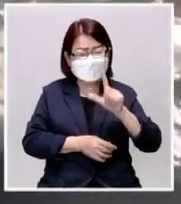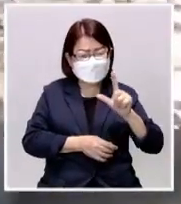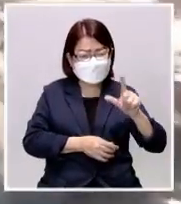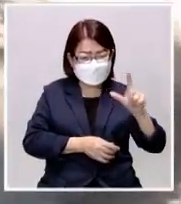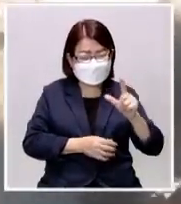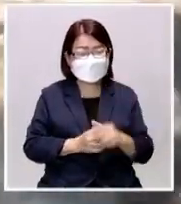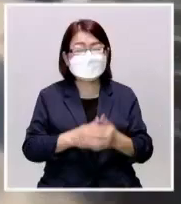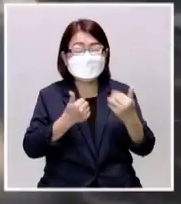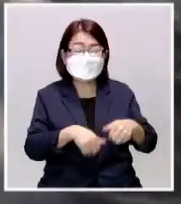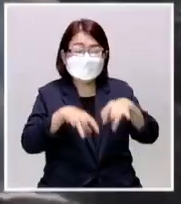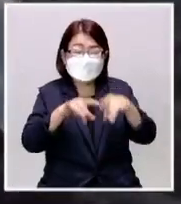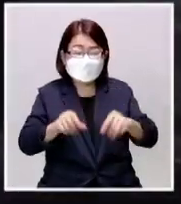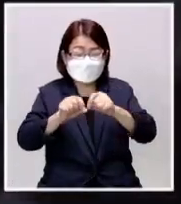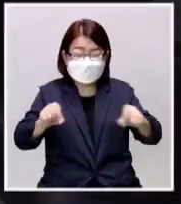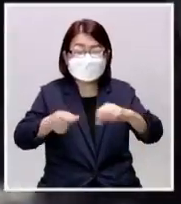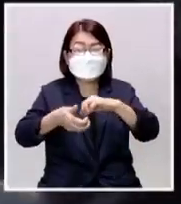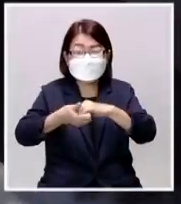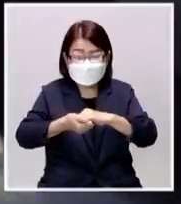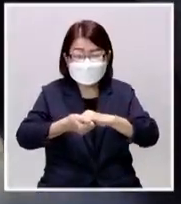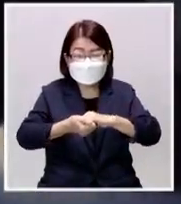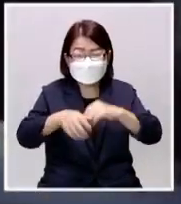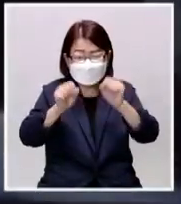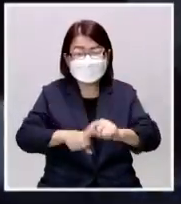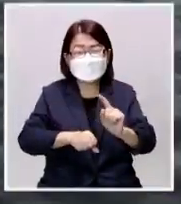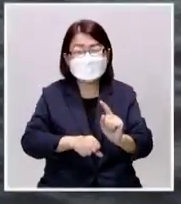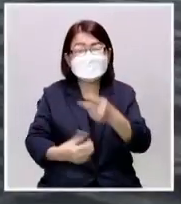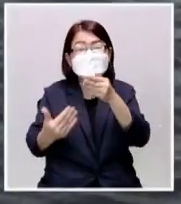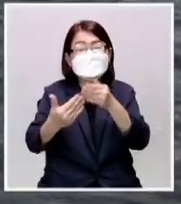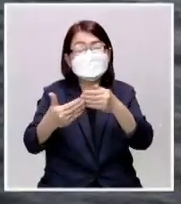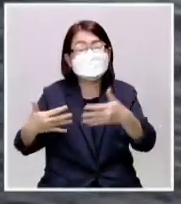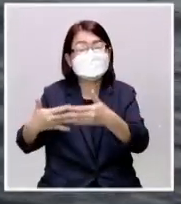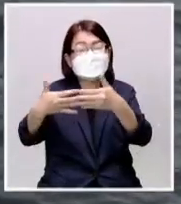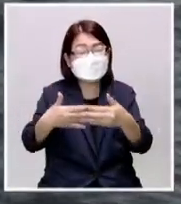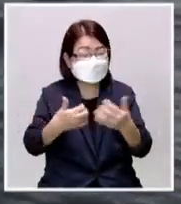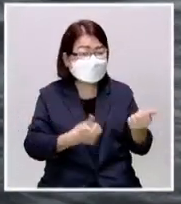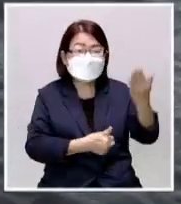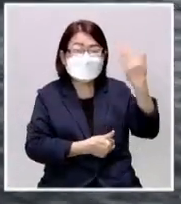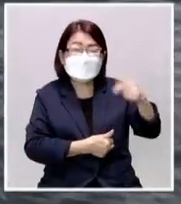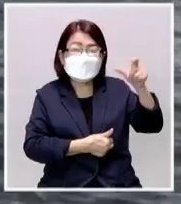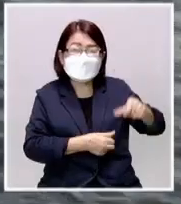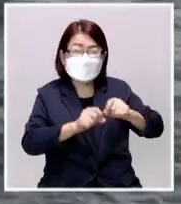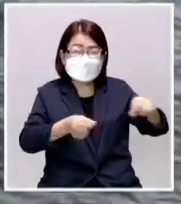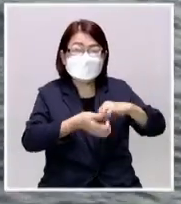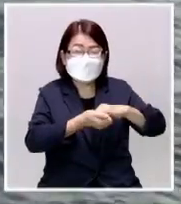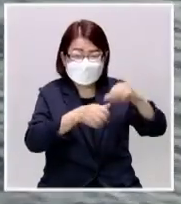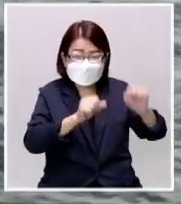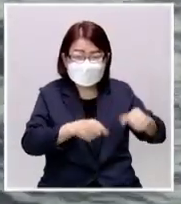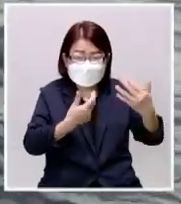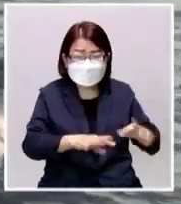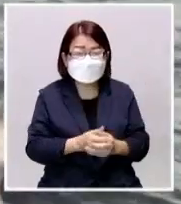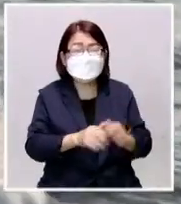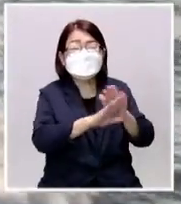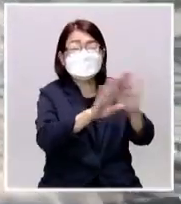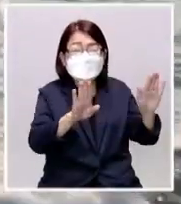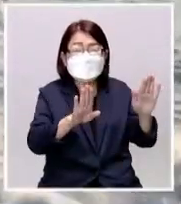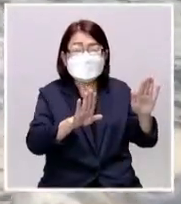ซึ่งพออสเตรีย์ไปลงนำข้ตกลให่นี้กัสาหรัก็ทำให้ต้องยกเลกขอตกลงนี้จากปรงเสร็เพราว่าจะไปซื